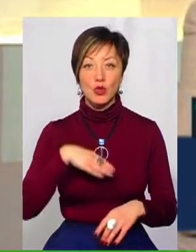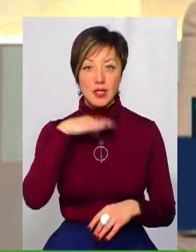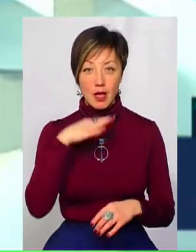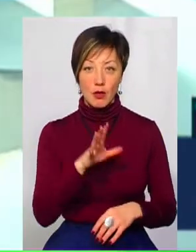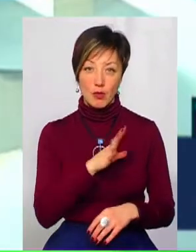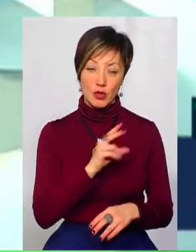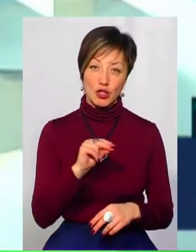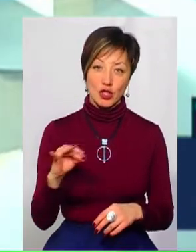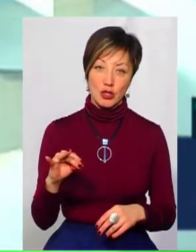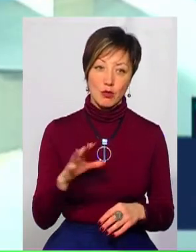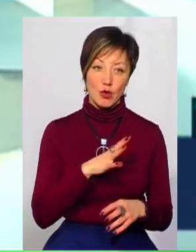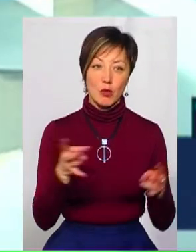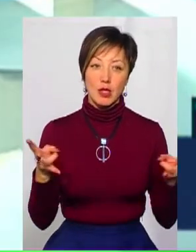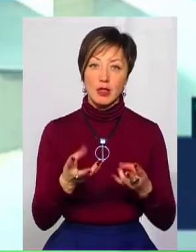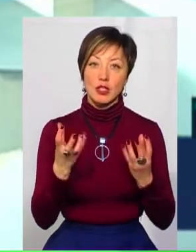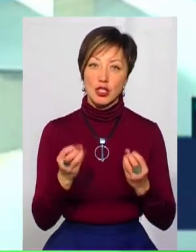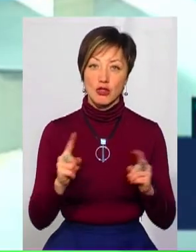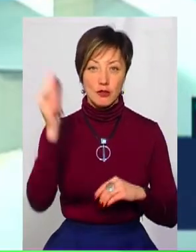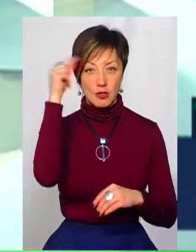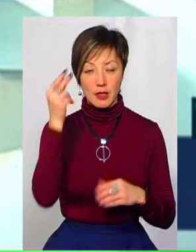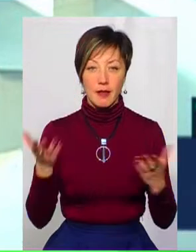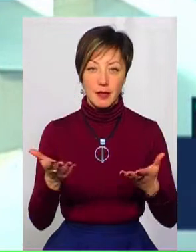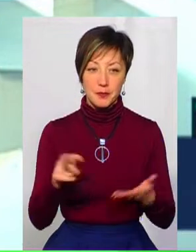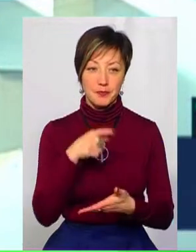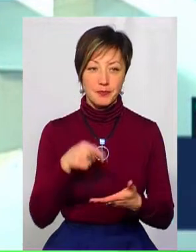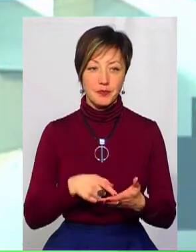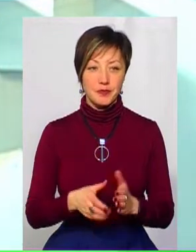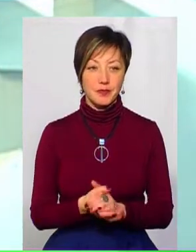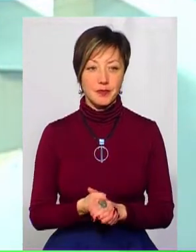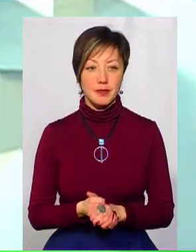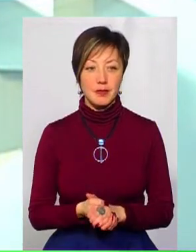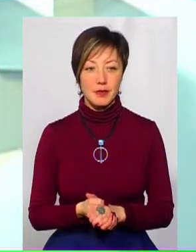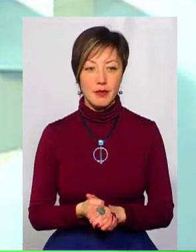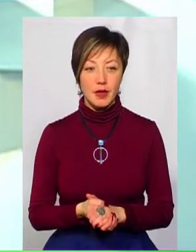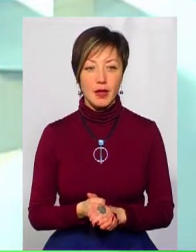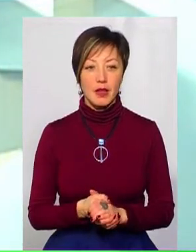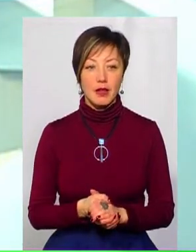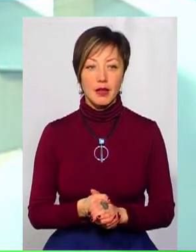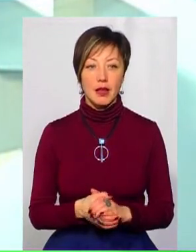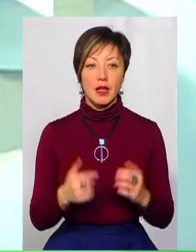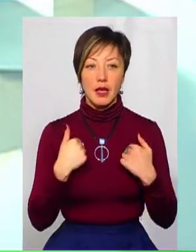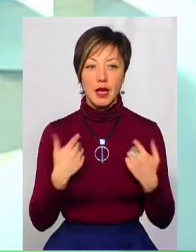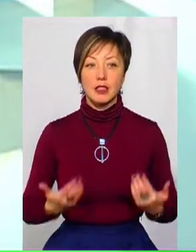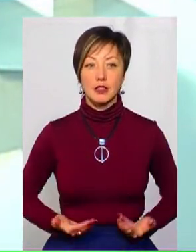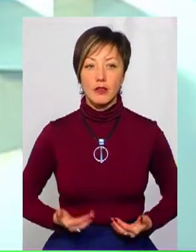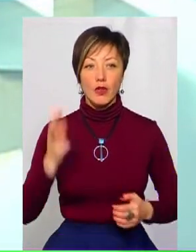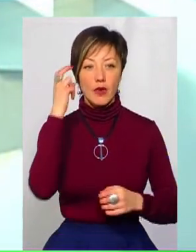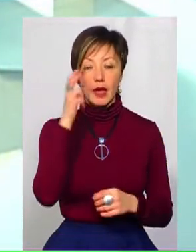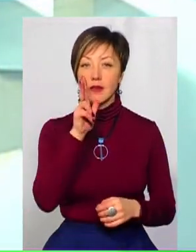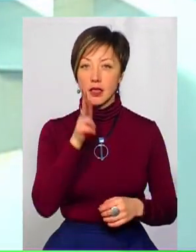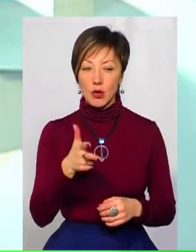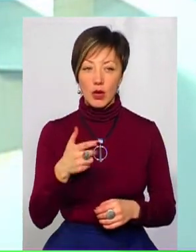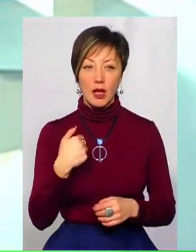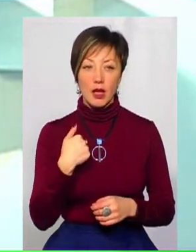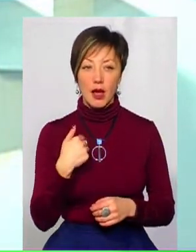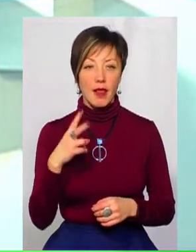достатньо? Чи було потрібно ще щось вчити десь? Ви знаєте, я вважаю, що я зараз живу у Києві вже 3 роки. І